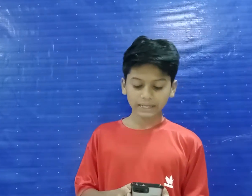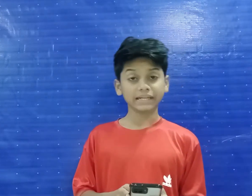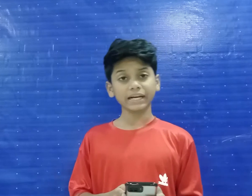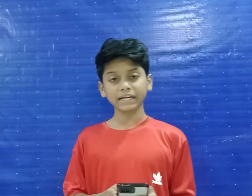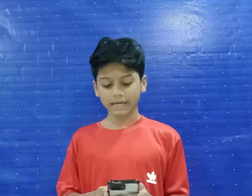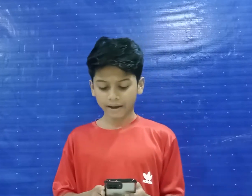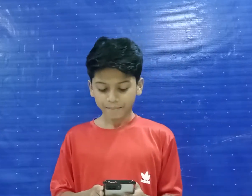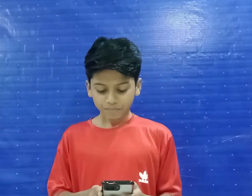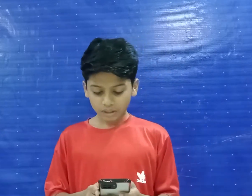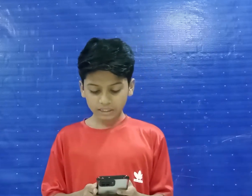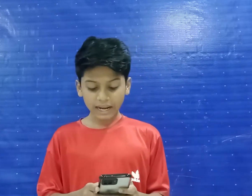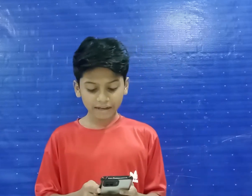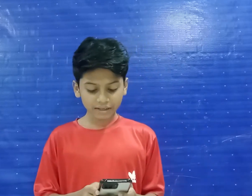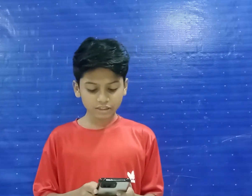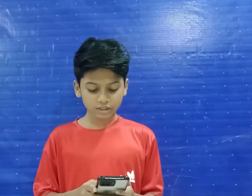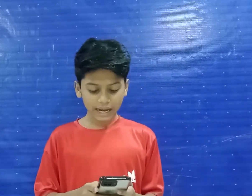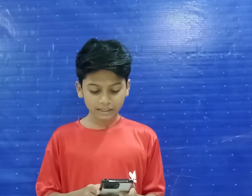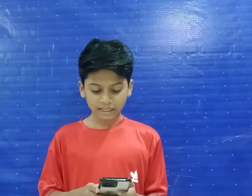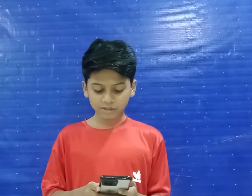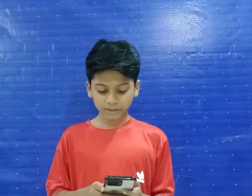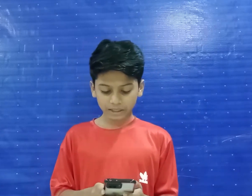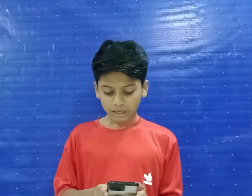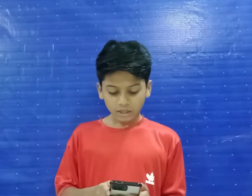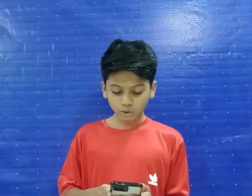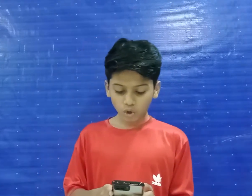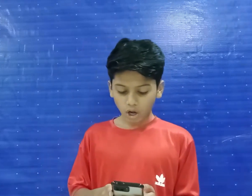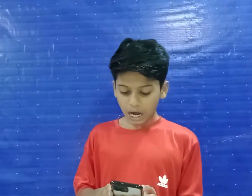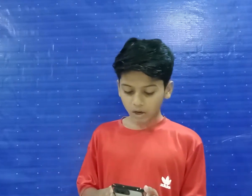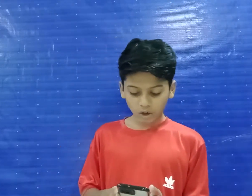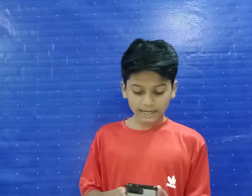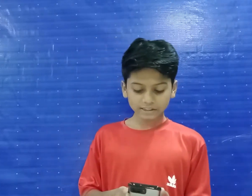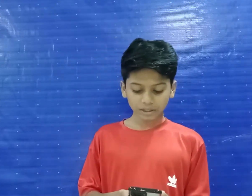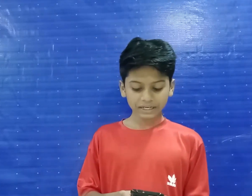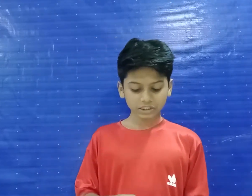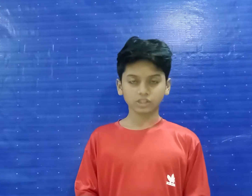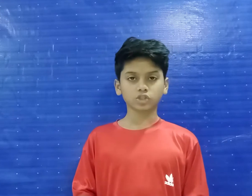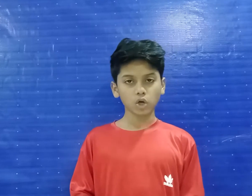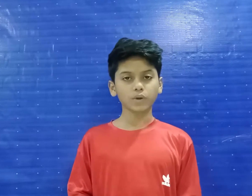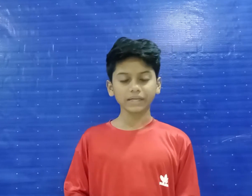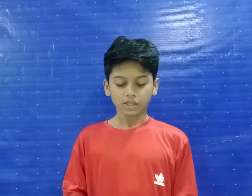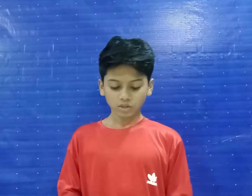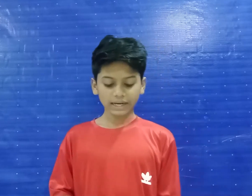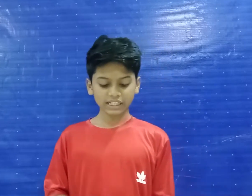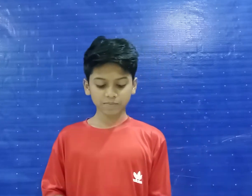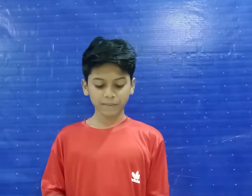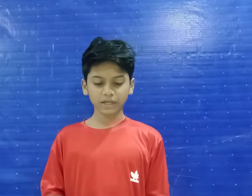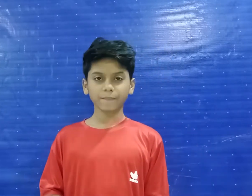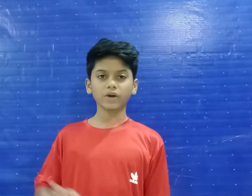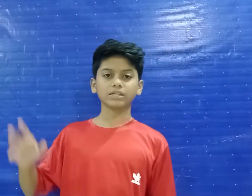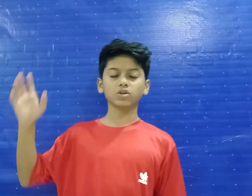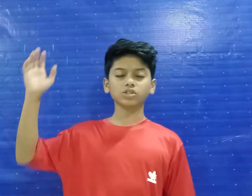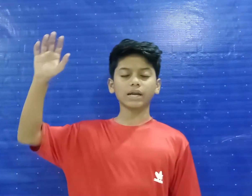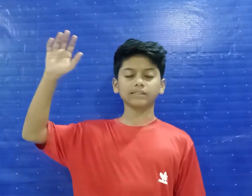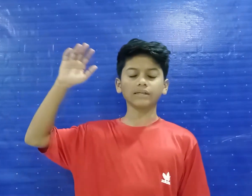to every child in India in the language that they speak through our online children's church. Glory! So let us pray.